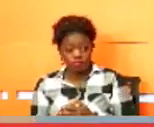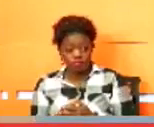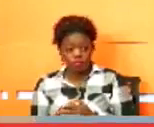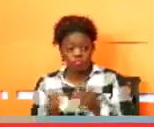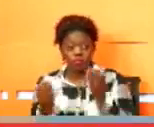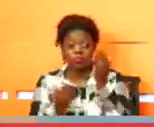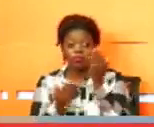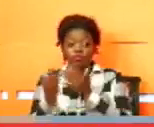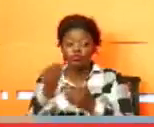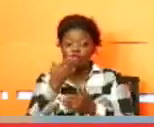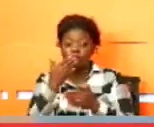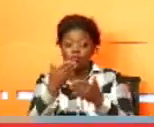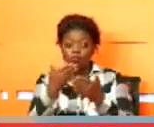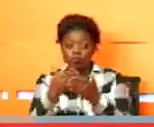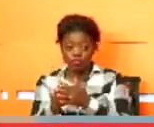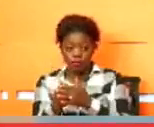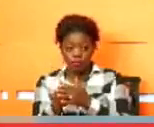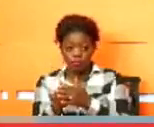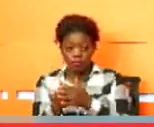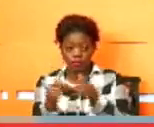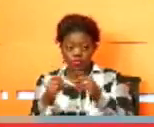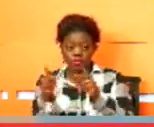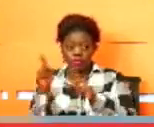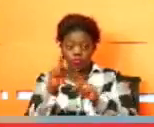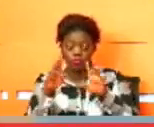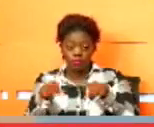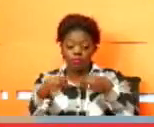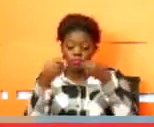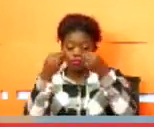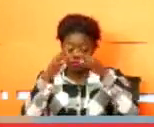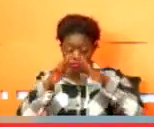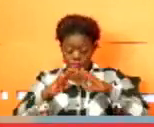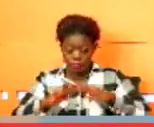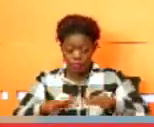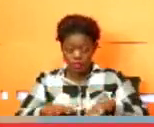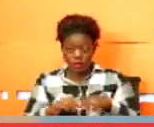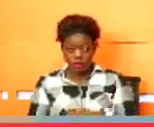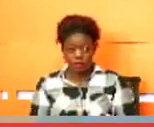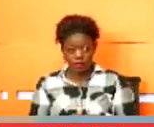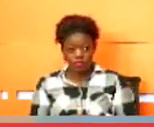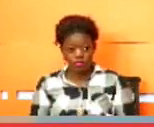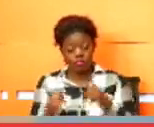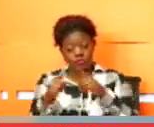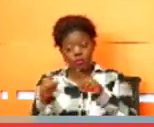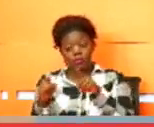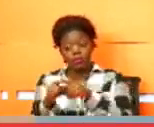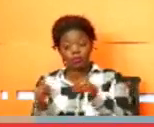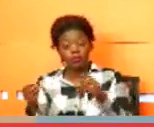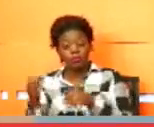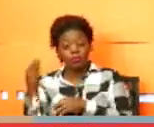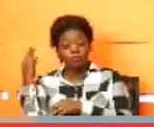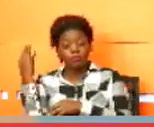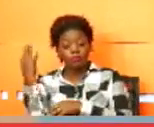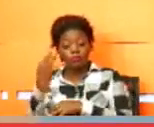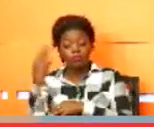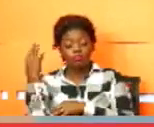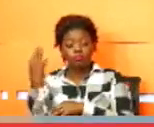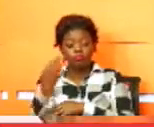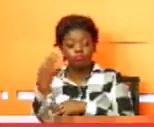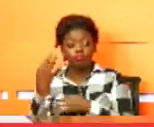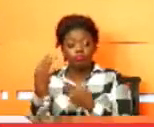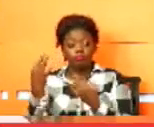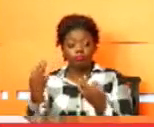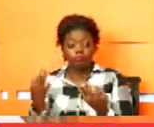service yali nnungi nnyo era abantu ne baweebwa omukisa naye bw'amala okubuulira ofcourse nga